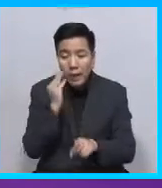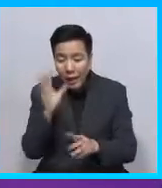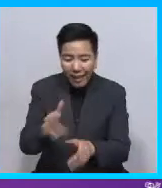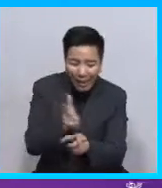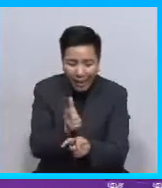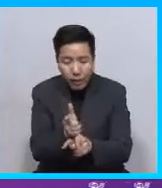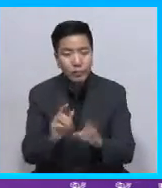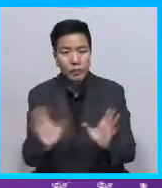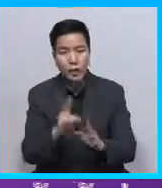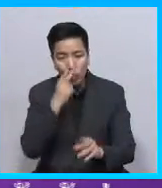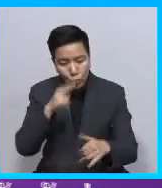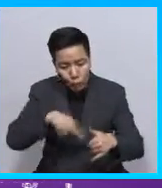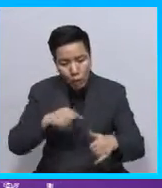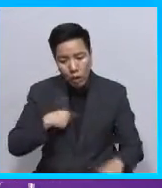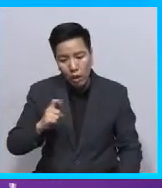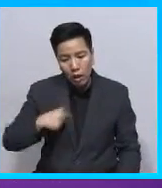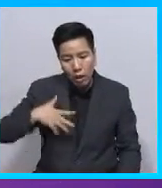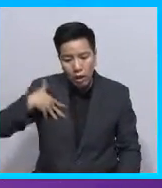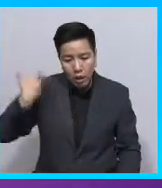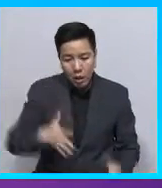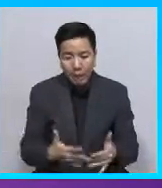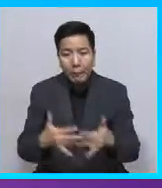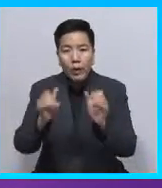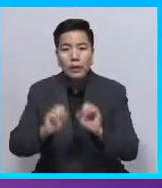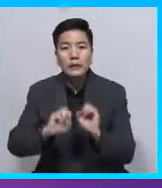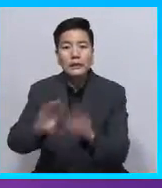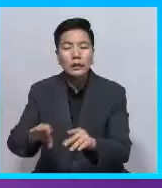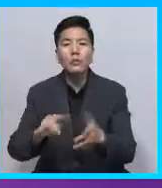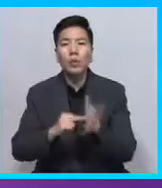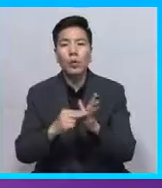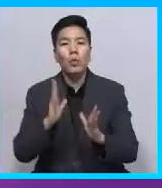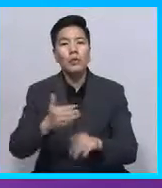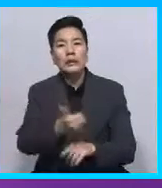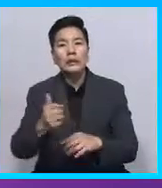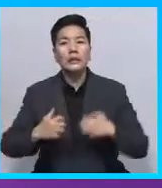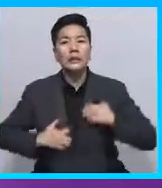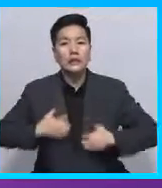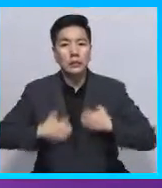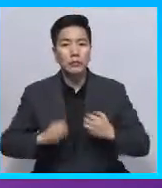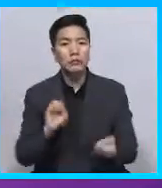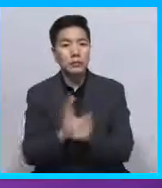ารักเอ็นดูเมื่อดูแลไม่ไหวก็ไปปล่อยทิ้งเป็นสัตว์จรจัดก็สร้างความเดือดร้อนรำคาญ